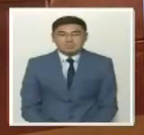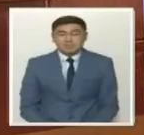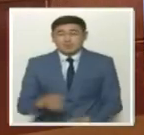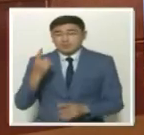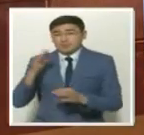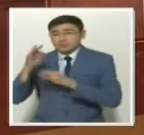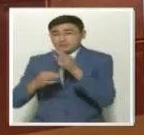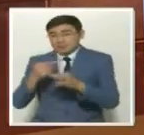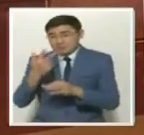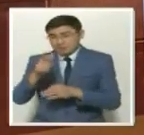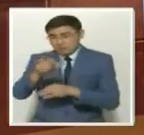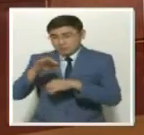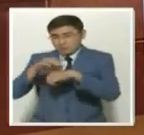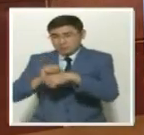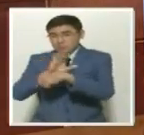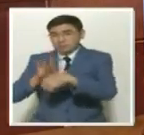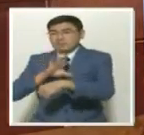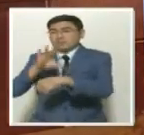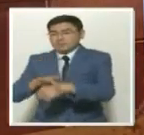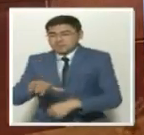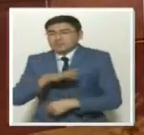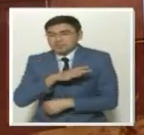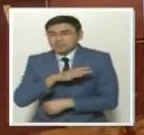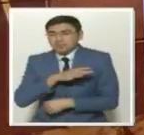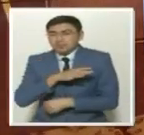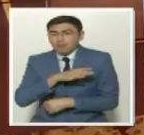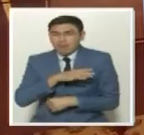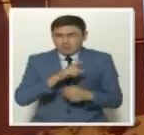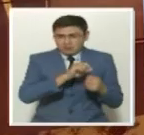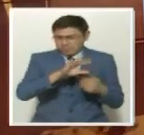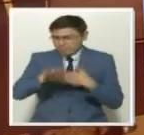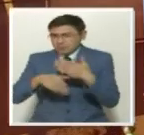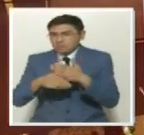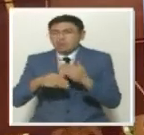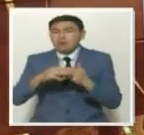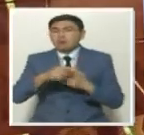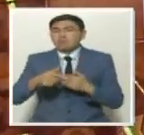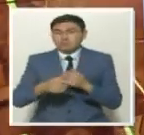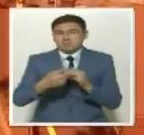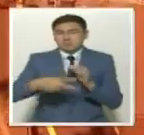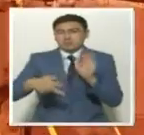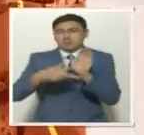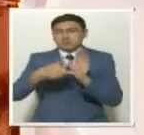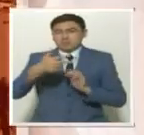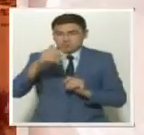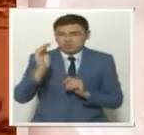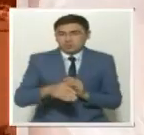Өткен тәулікте 3 адамнан коронавирус инфекциясы анықталды. Жалпы пандемия басталғалы облыста 23020 адам